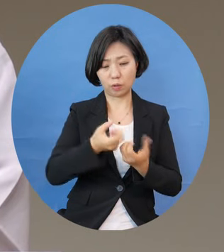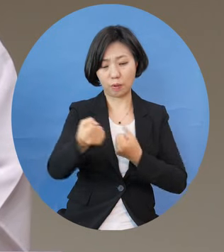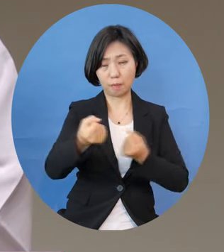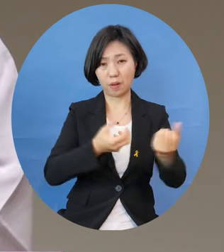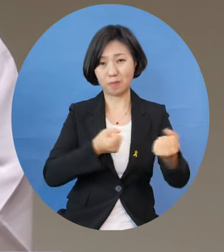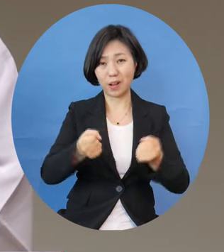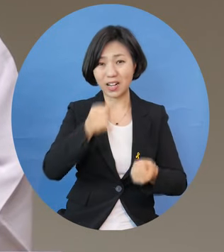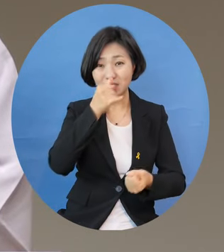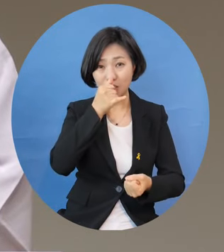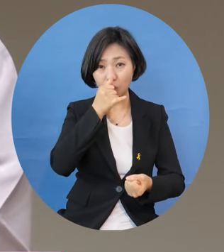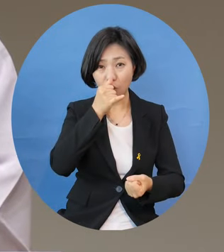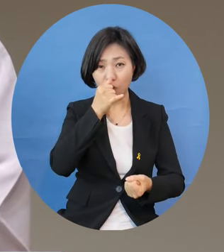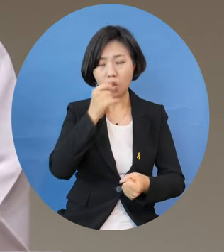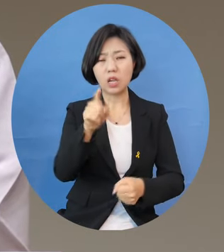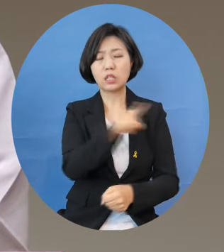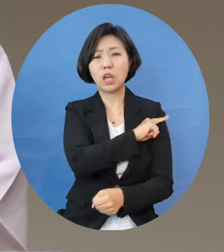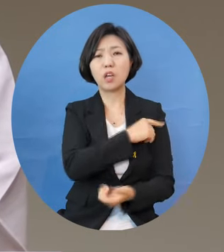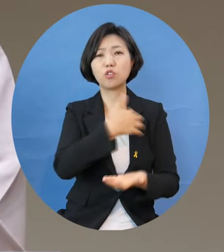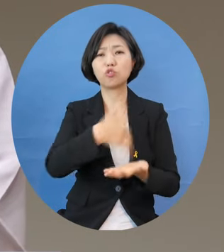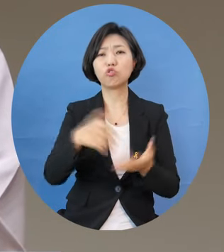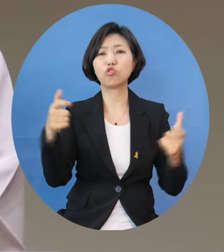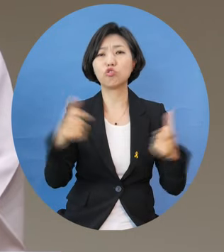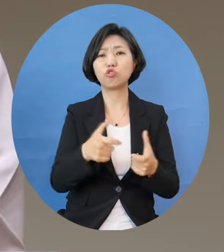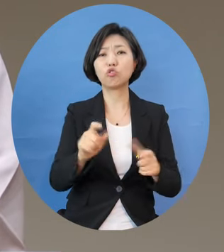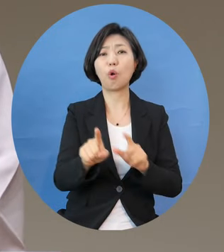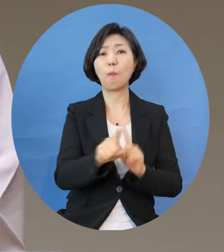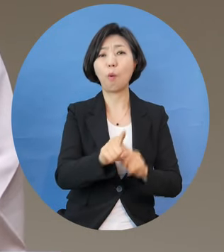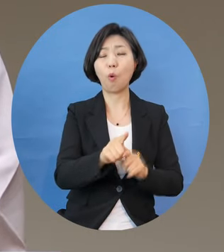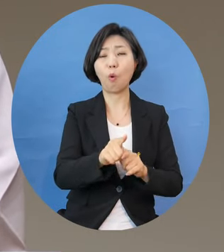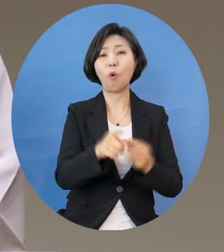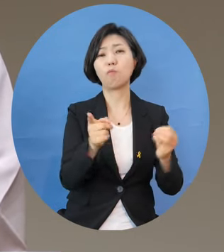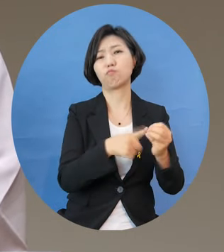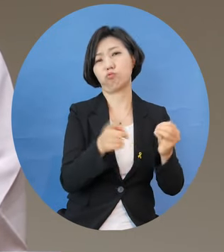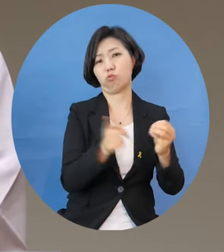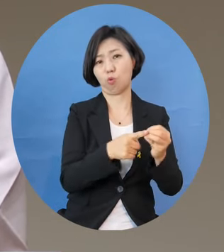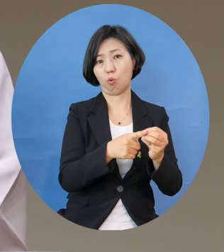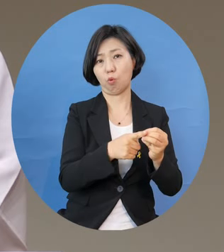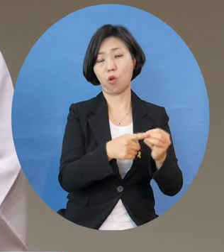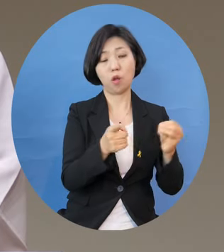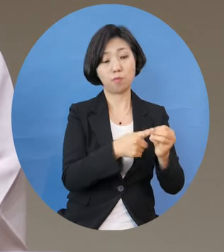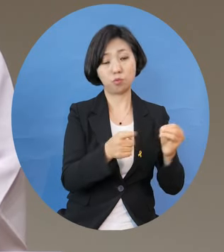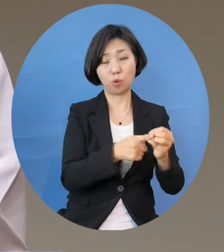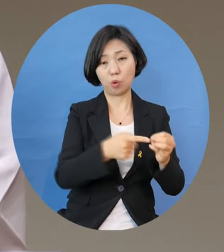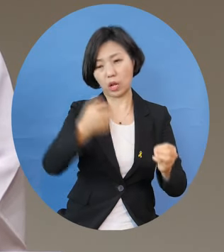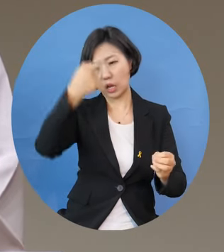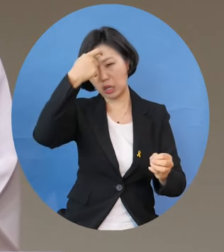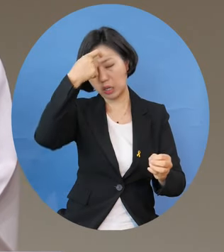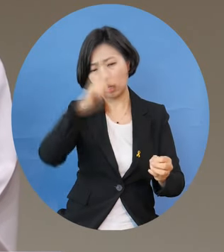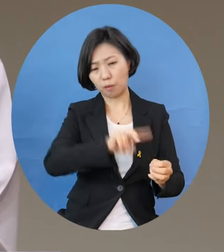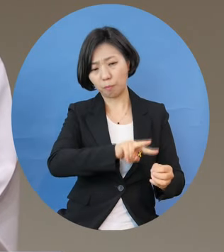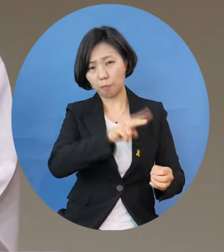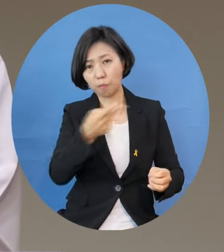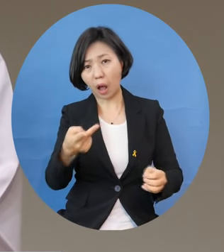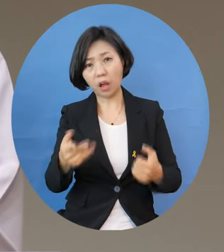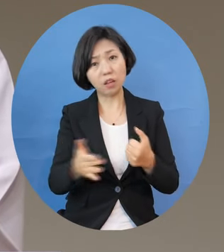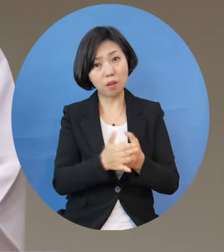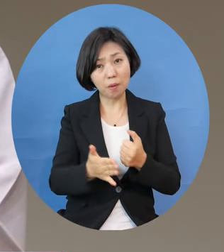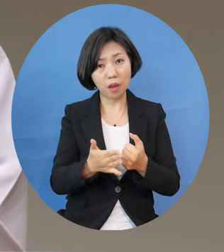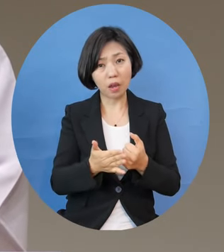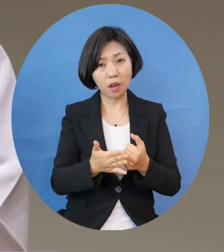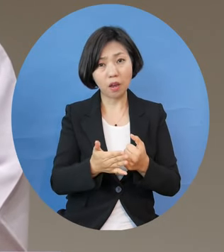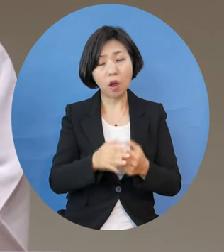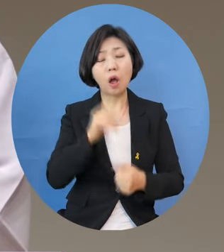종교가 불교였어요. 그럼 불교 믿는 사람이 기독교로 가서 줄었을까? 왜 줄었을까?